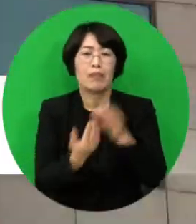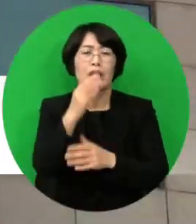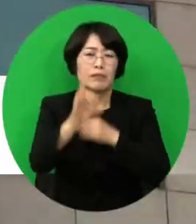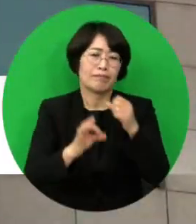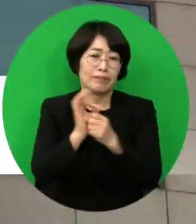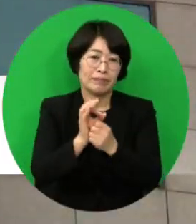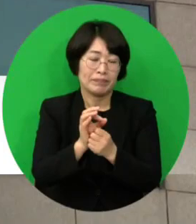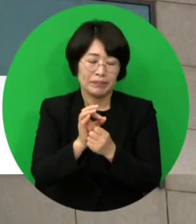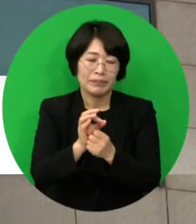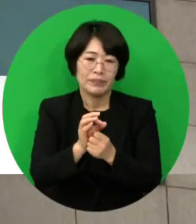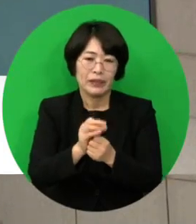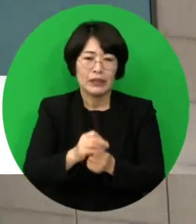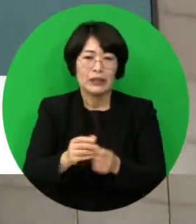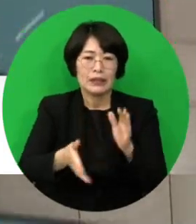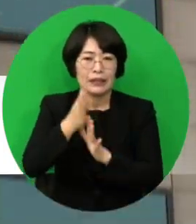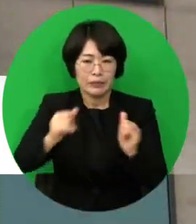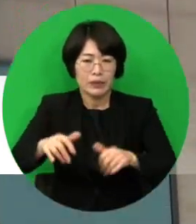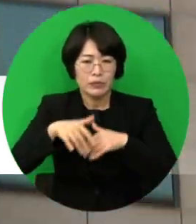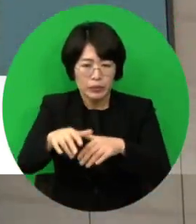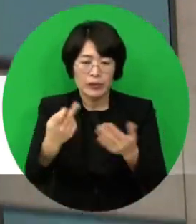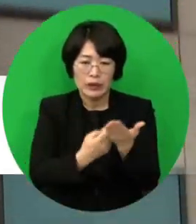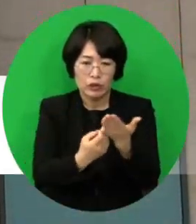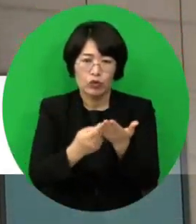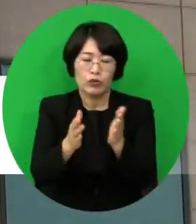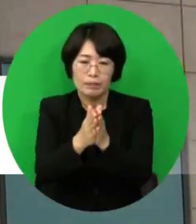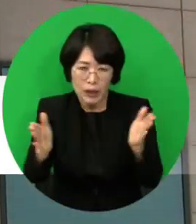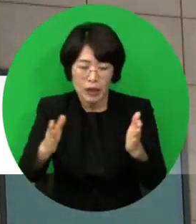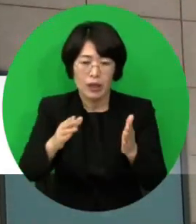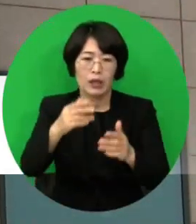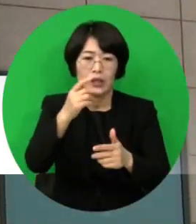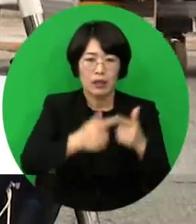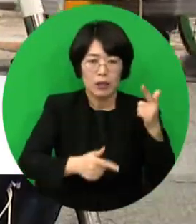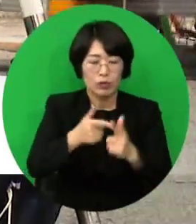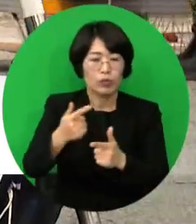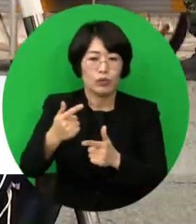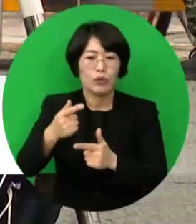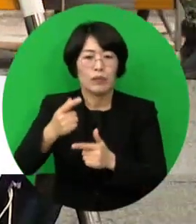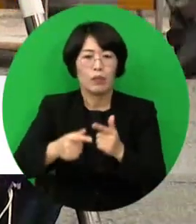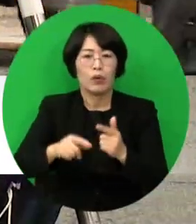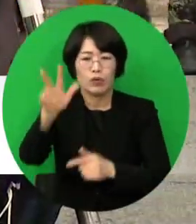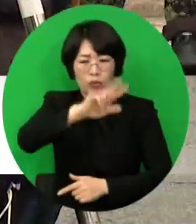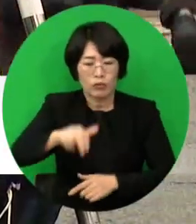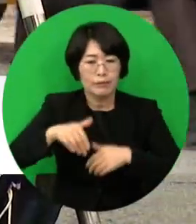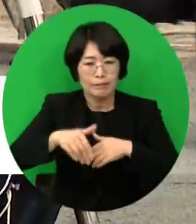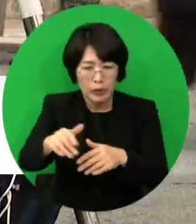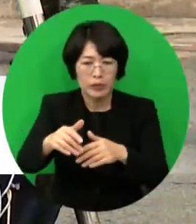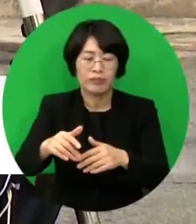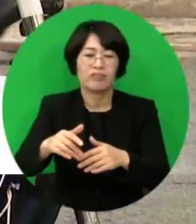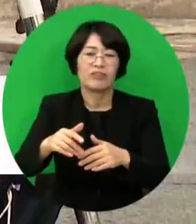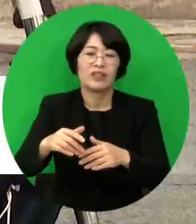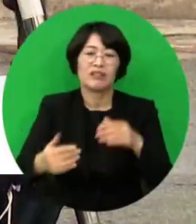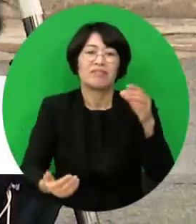시민 행진은 제주를 시작으로 진도와 목포 등 전국을 행진하며 참사에 대한 국가의